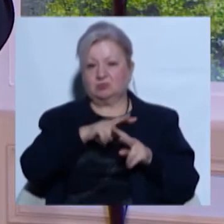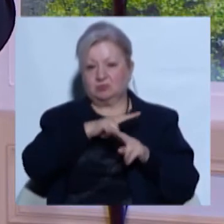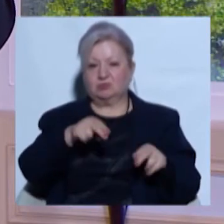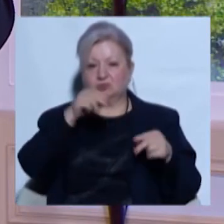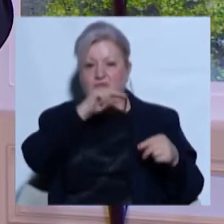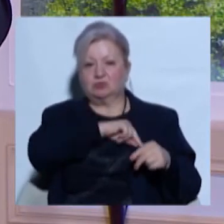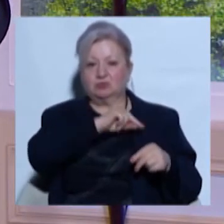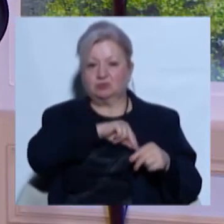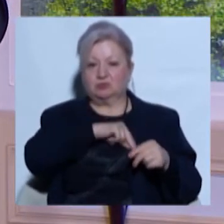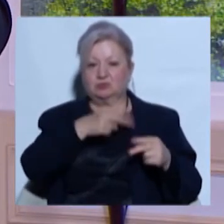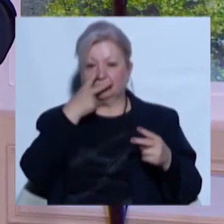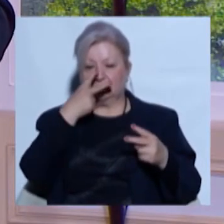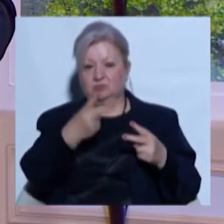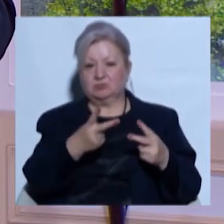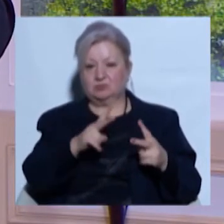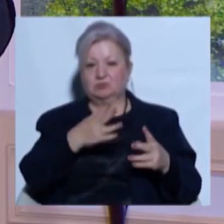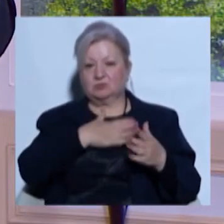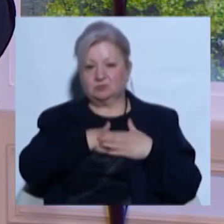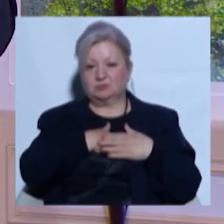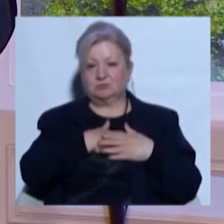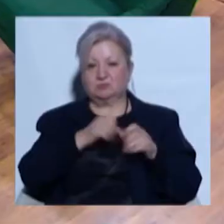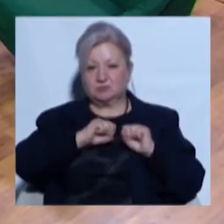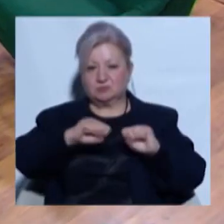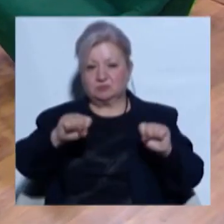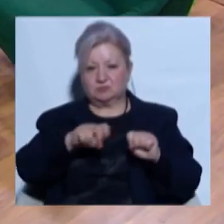შრომაში გამოჩენილი სიმამაცე.